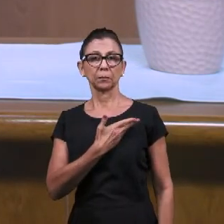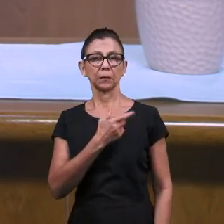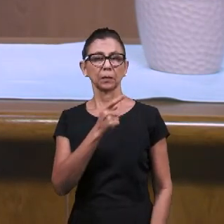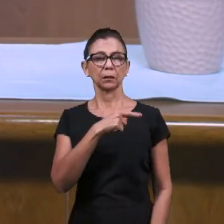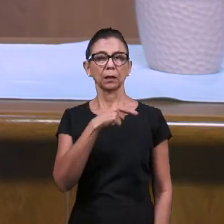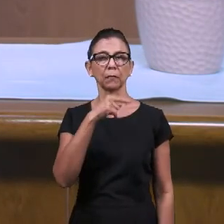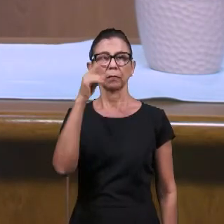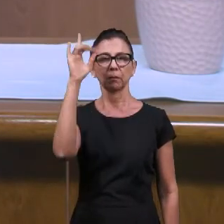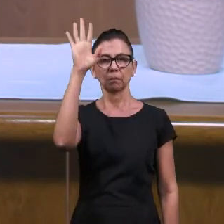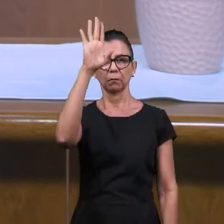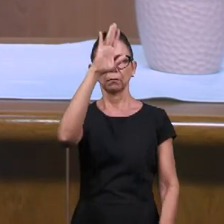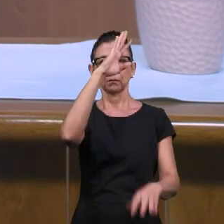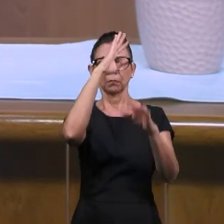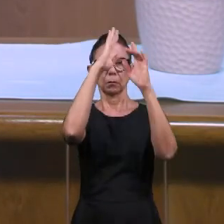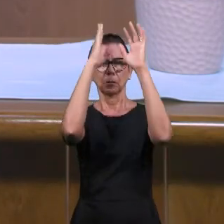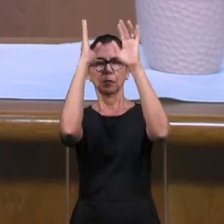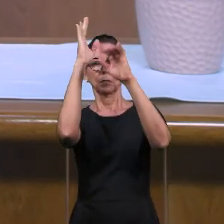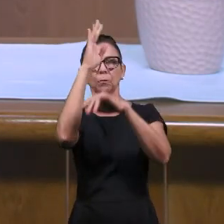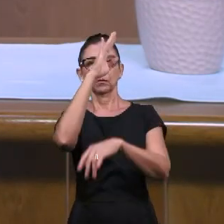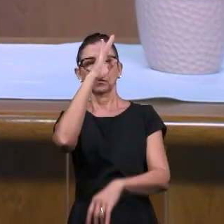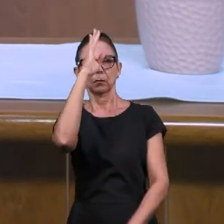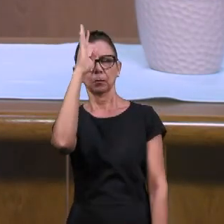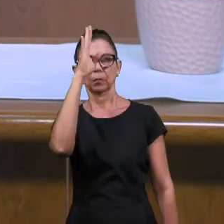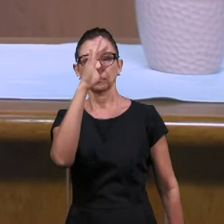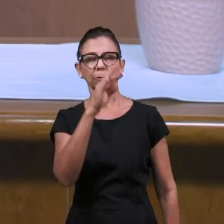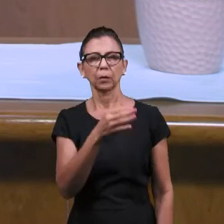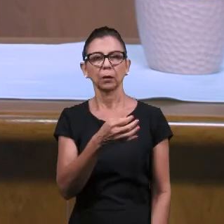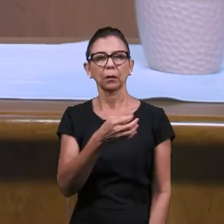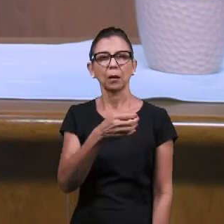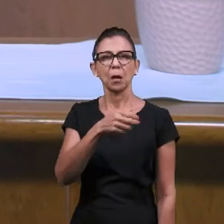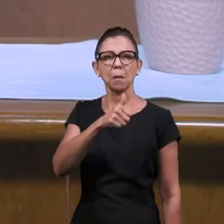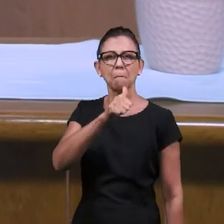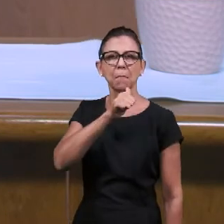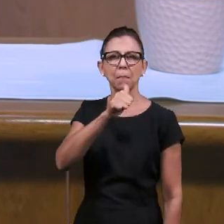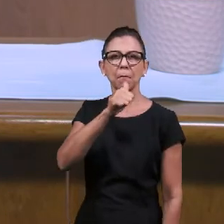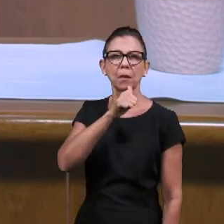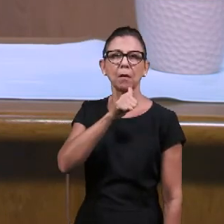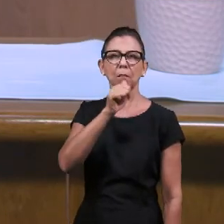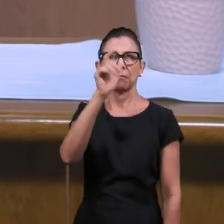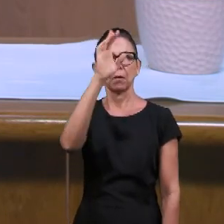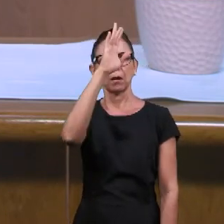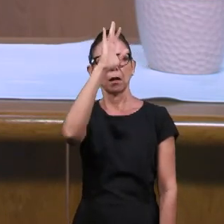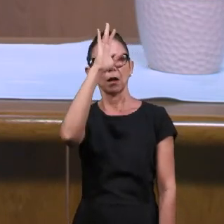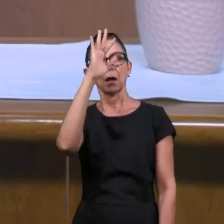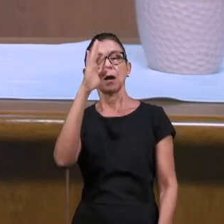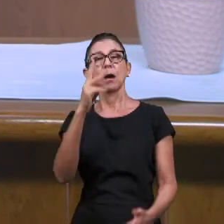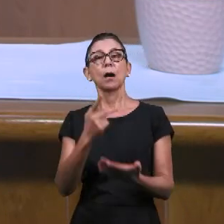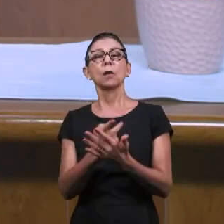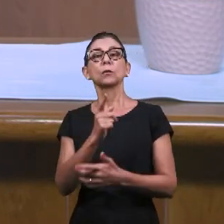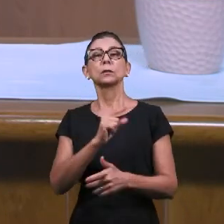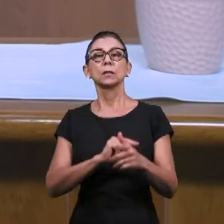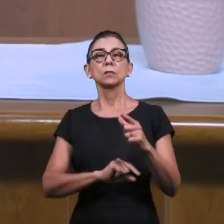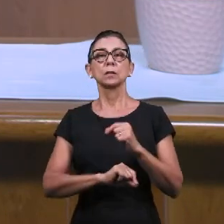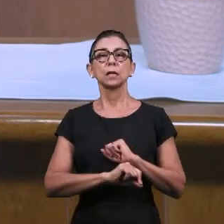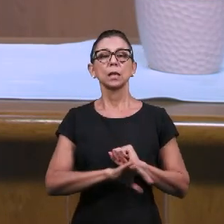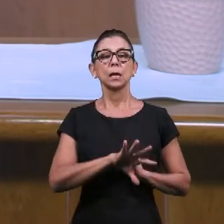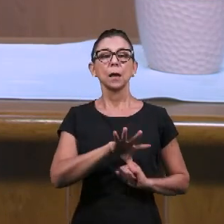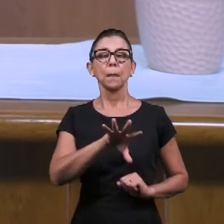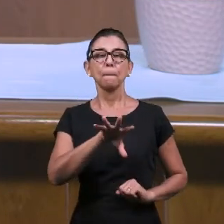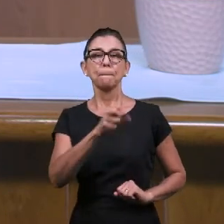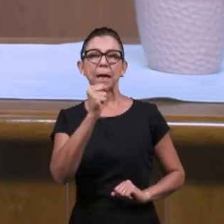Навуходоносор со своими праздниками, со своими друзьями, в то время, когда он был опьянен,